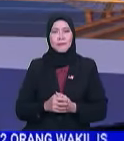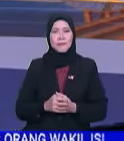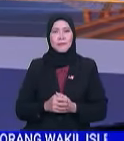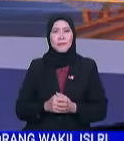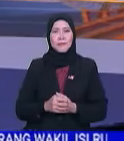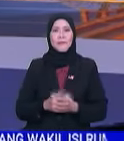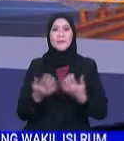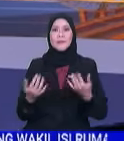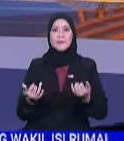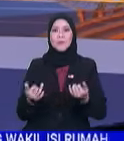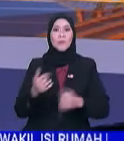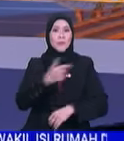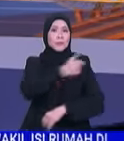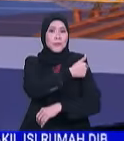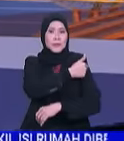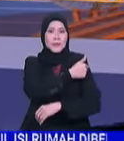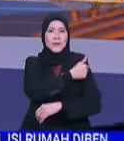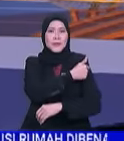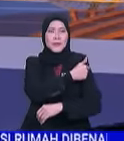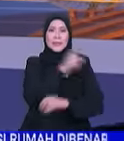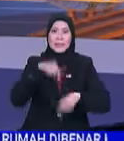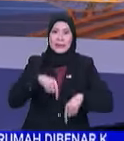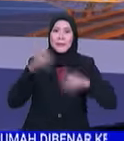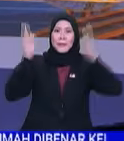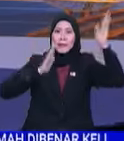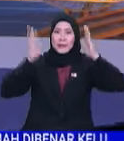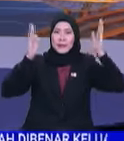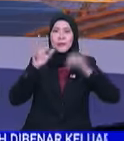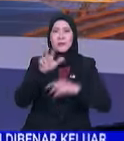Beralih ke perkembangan vaksinasi di Malaysia,